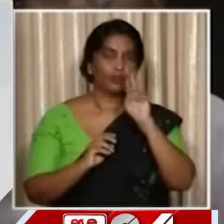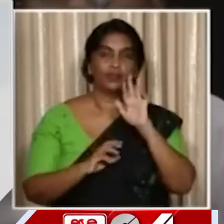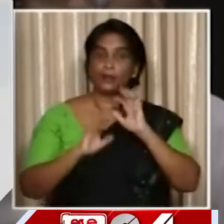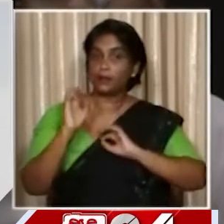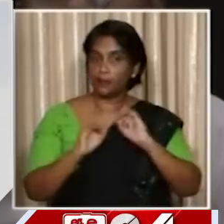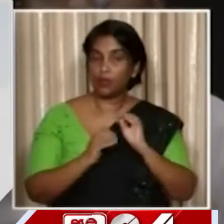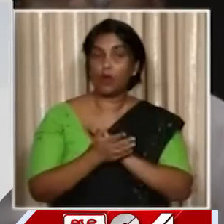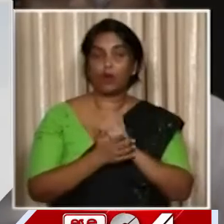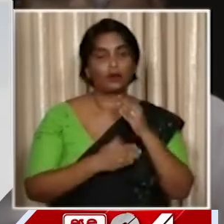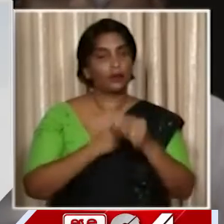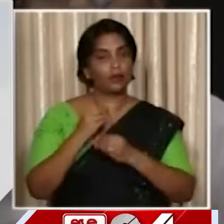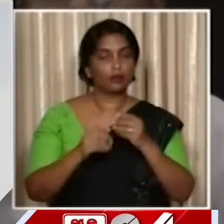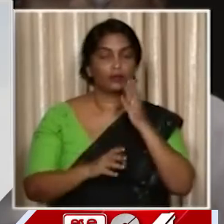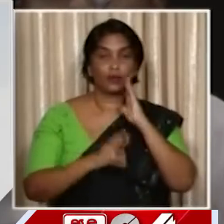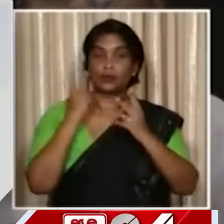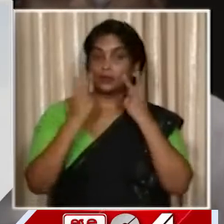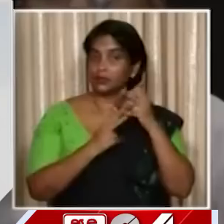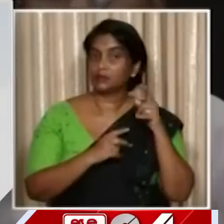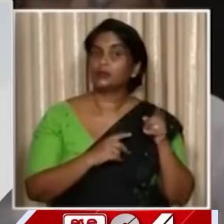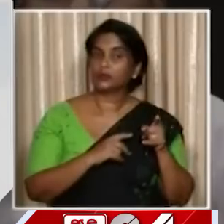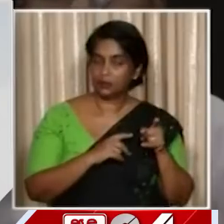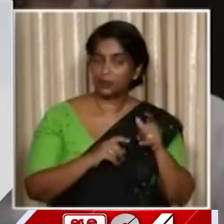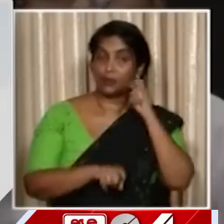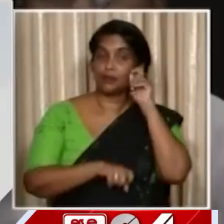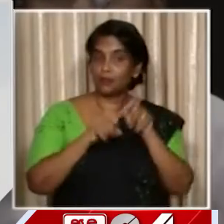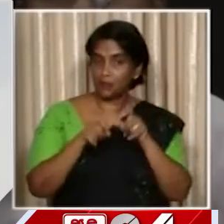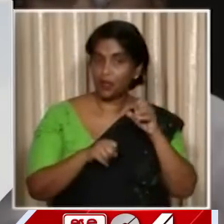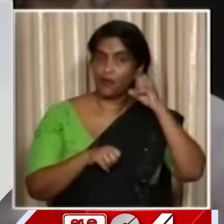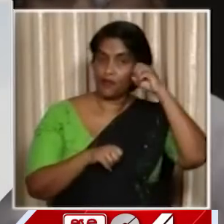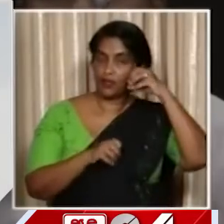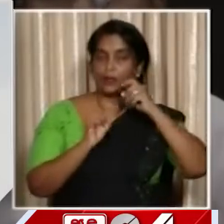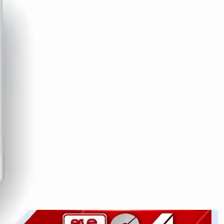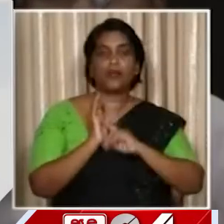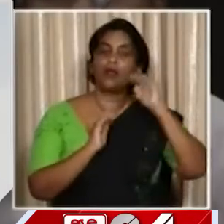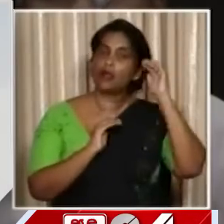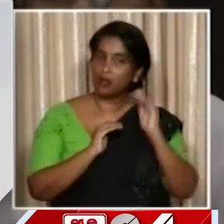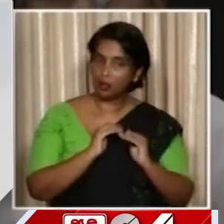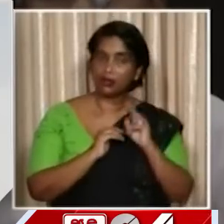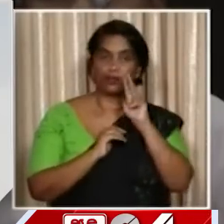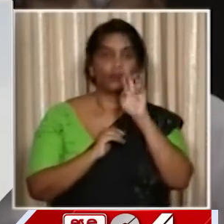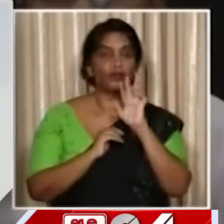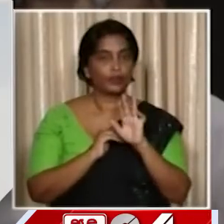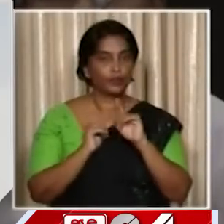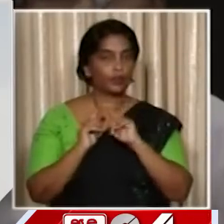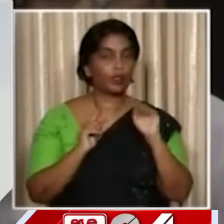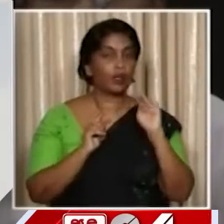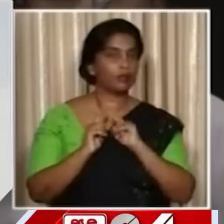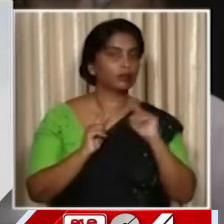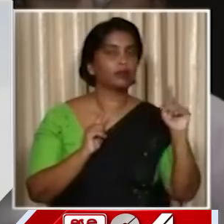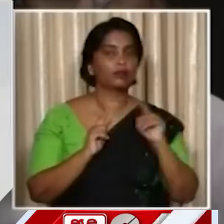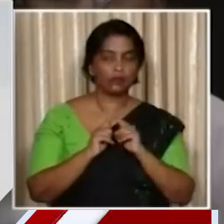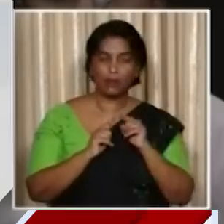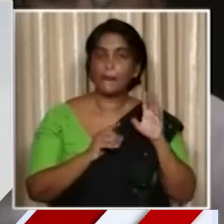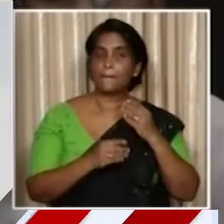29%ක් හෝටල් ක්ෂේත්‍රයේ ඉන්න සංචාරක ක්ෂේත්‍රයේ ඉන්න පාරිභෝගිකයන්ගේ විදුලි බිල අඩු කරන්නත් 29 සිට 40 දක්වා